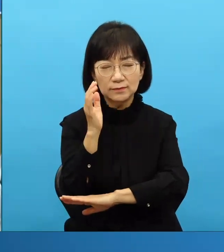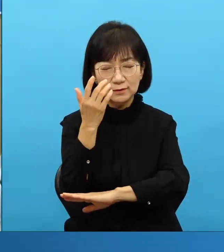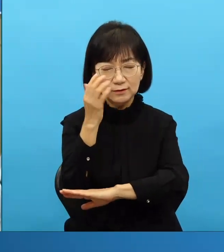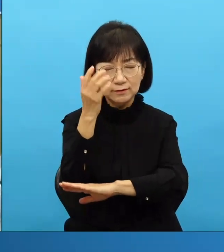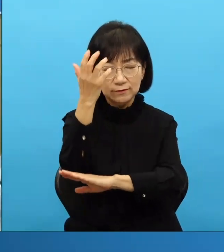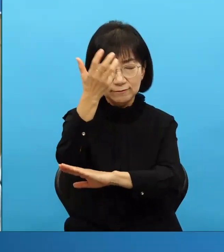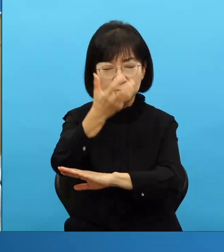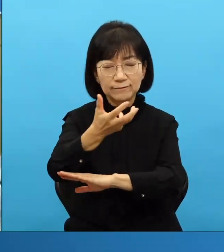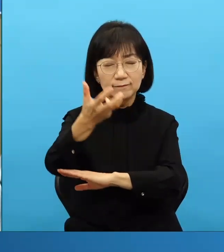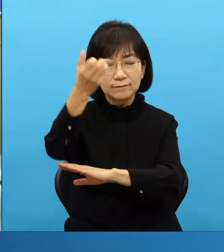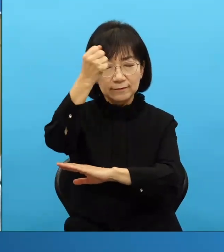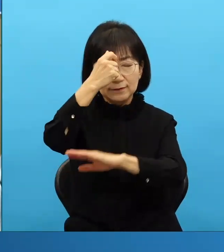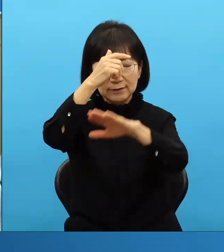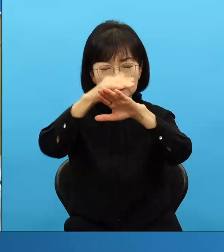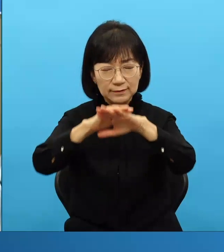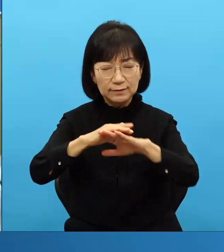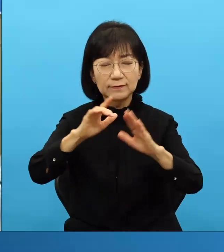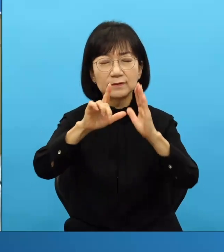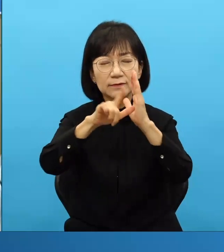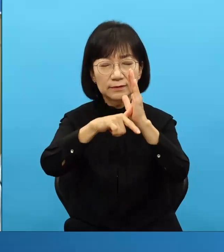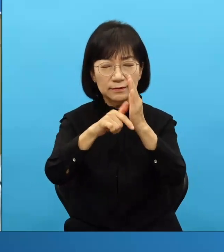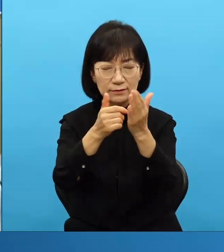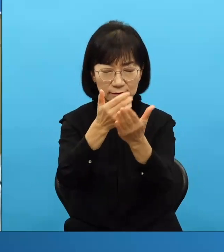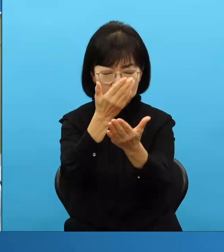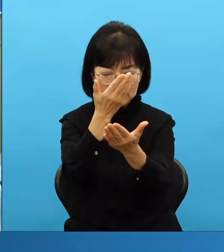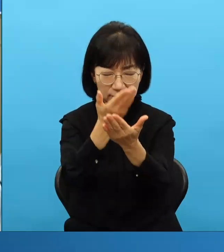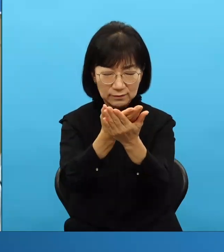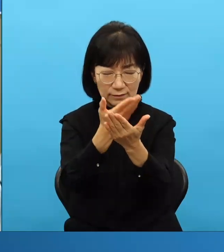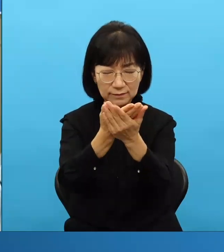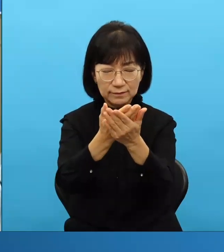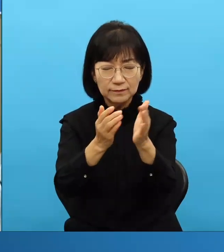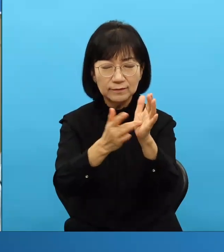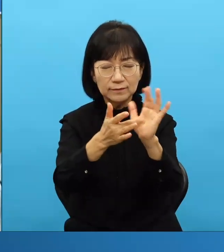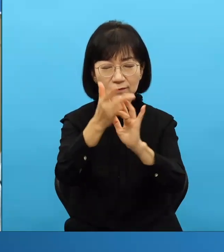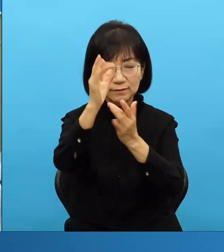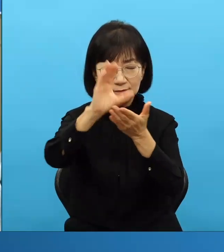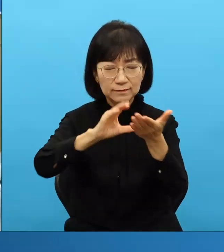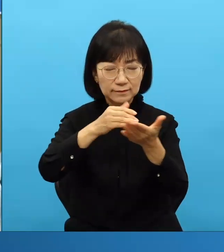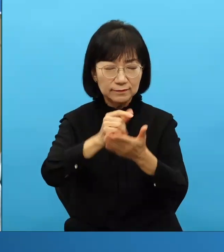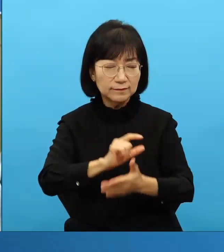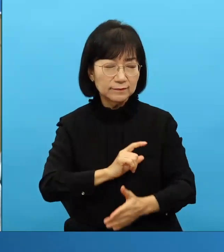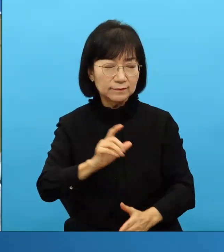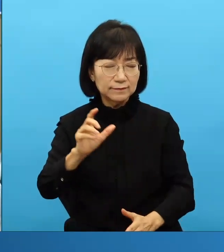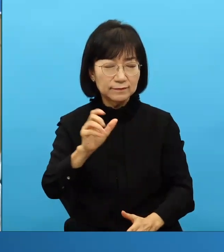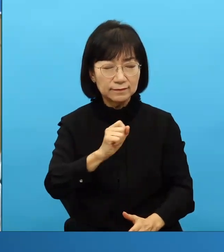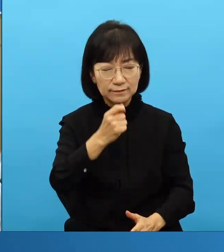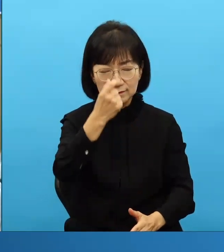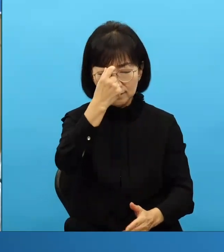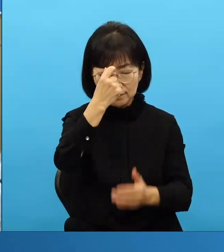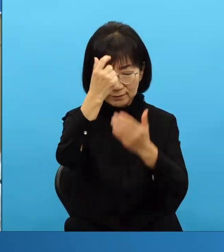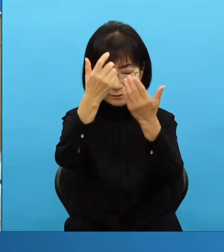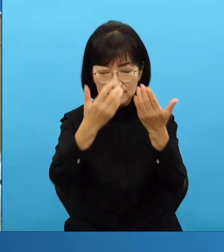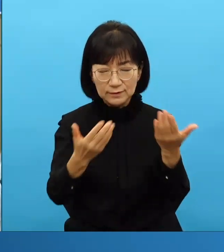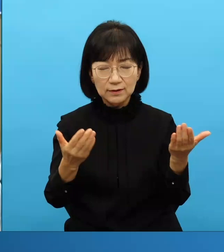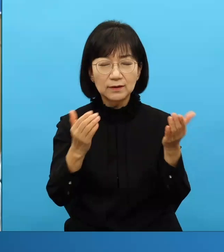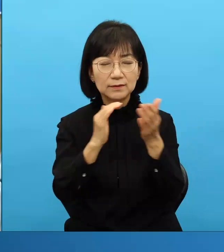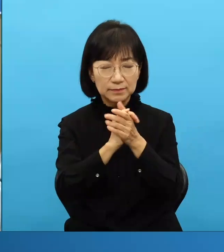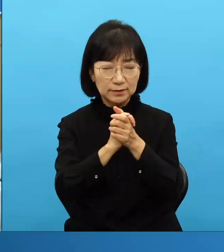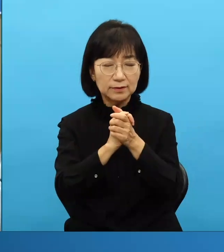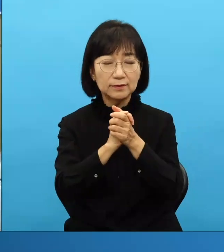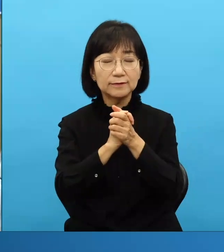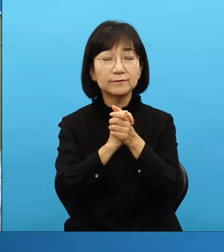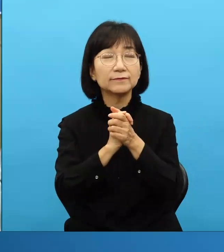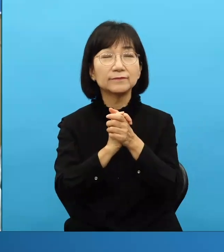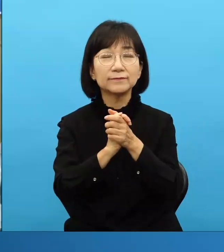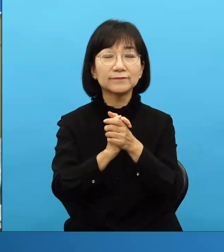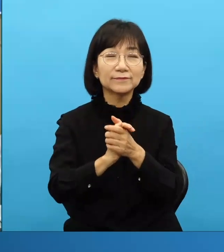today, may your kingdom come and may you receive all the glory. 예수 그리스도 이름으로 기도드립니다. In Jesus Christ's name we pray. Amen.